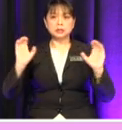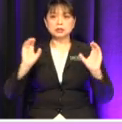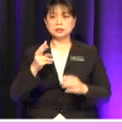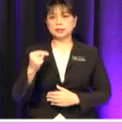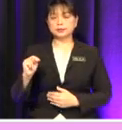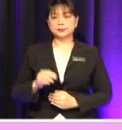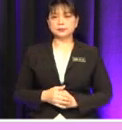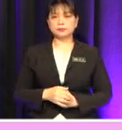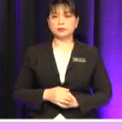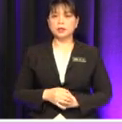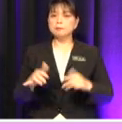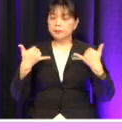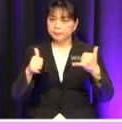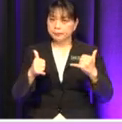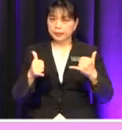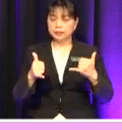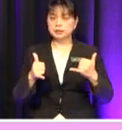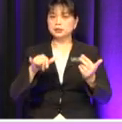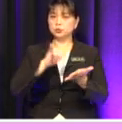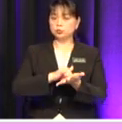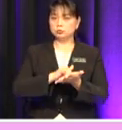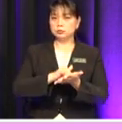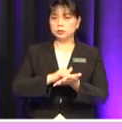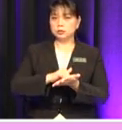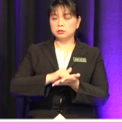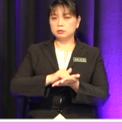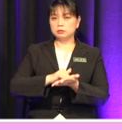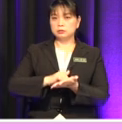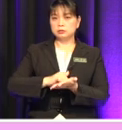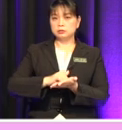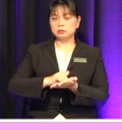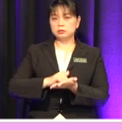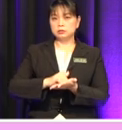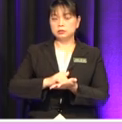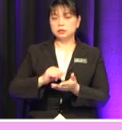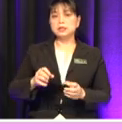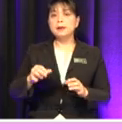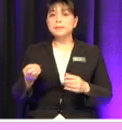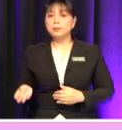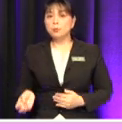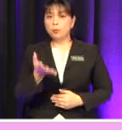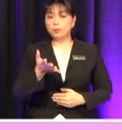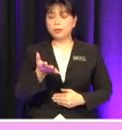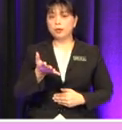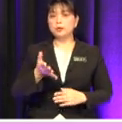pemain bola keranjang melantun bola sambil berlari oke maksudnya eklip ini